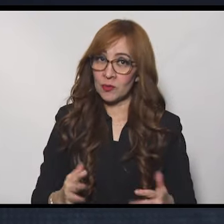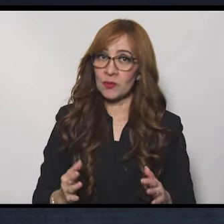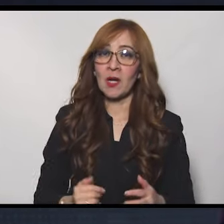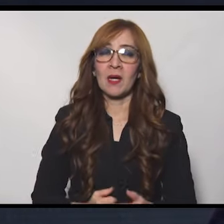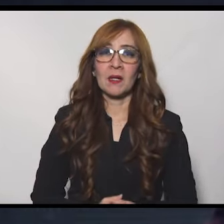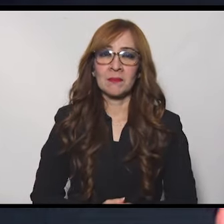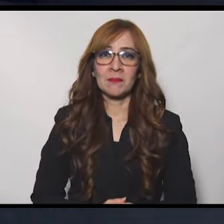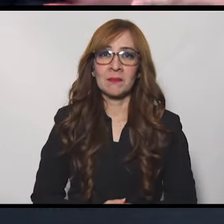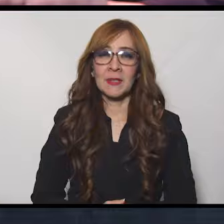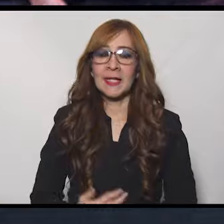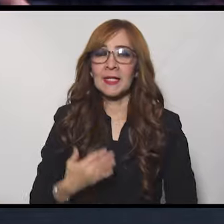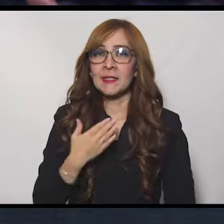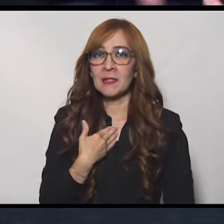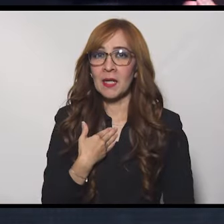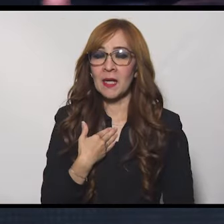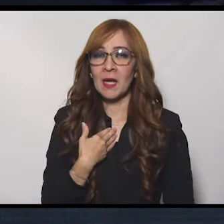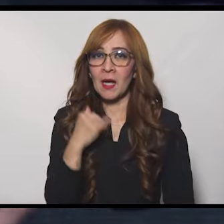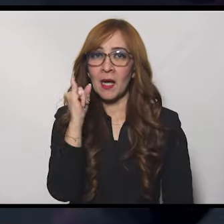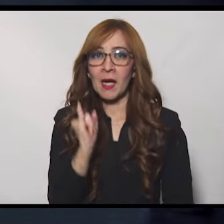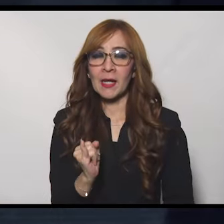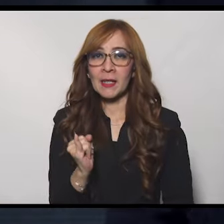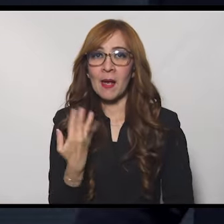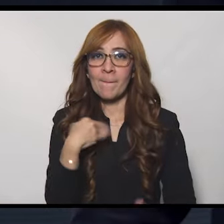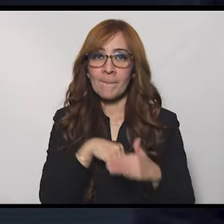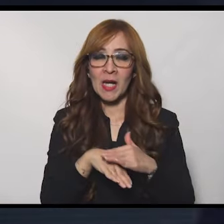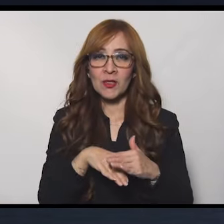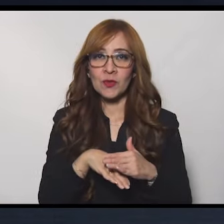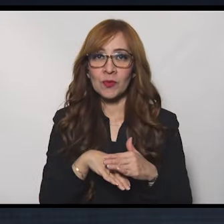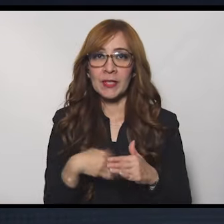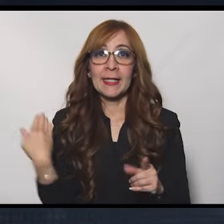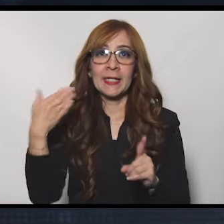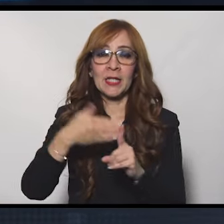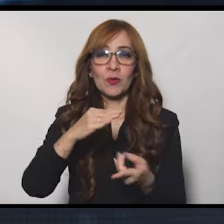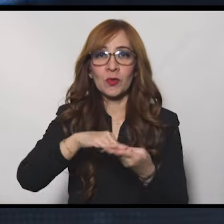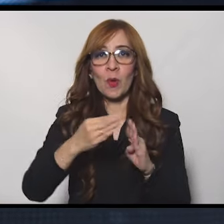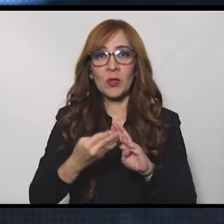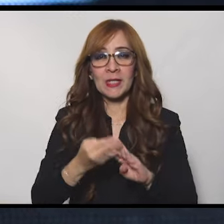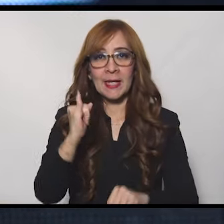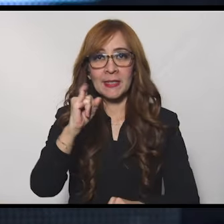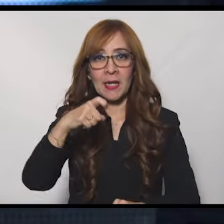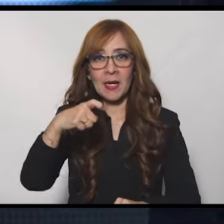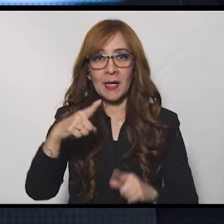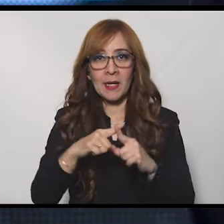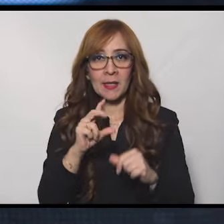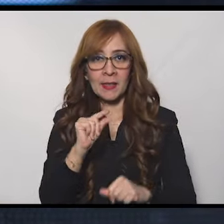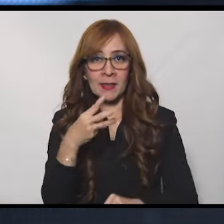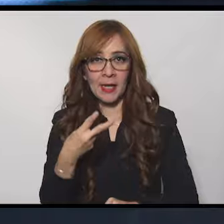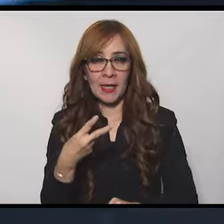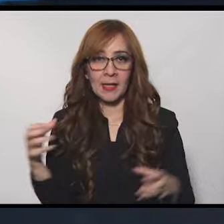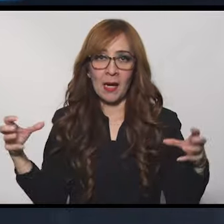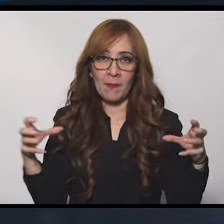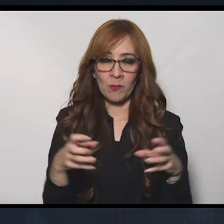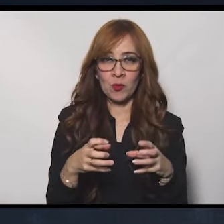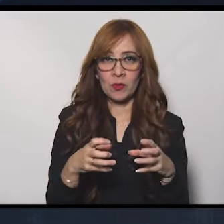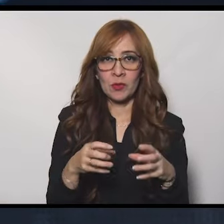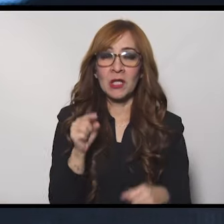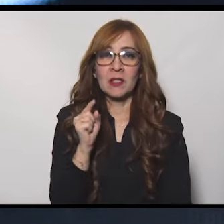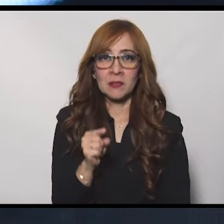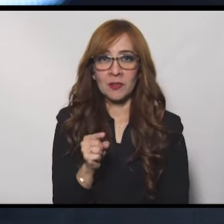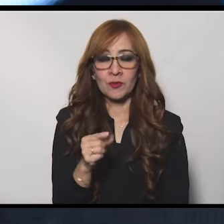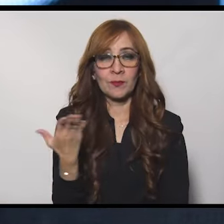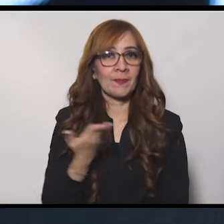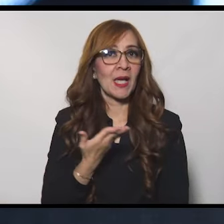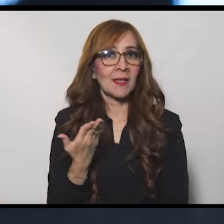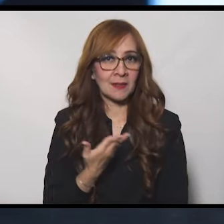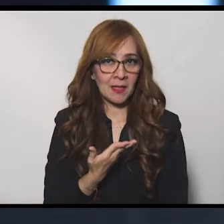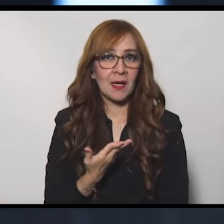Kemudian saya masuk ke dalam sebuah komunitas iCare. Saya join di situ, ya biasa